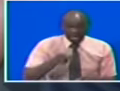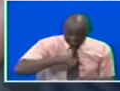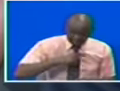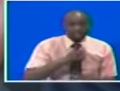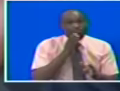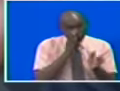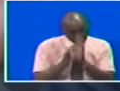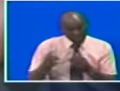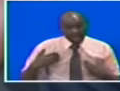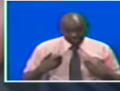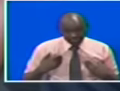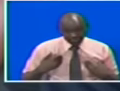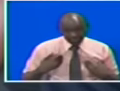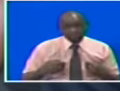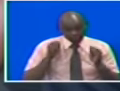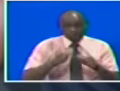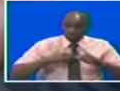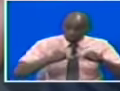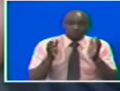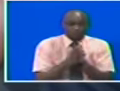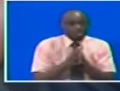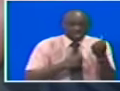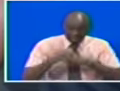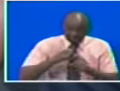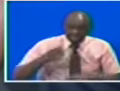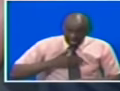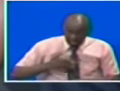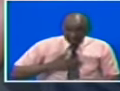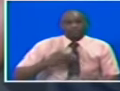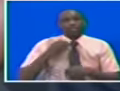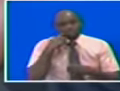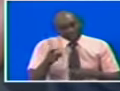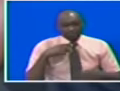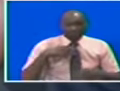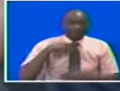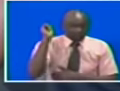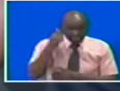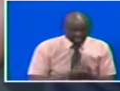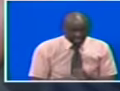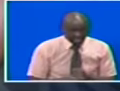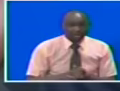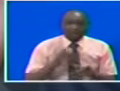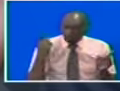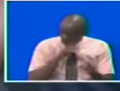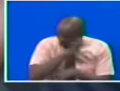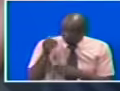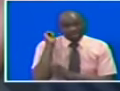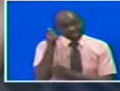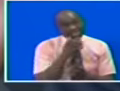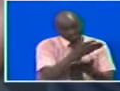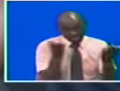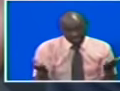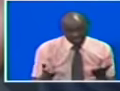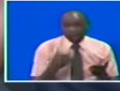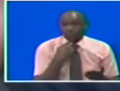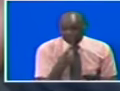mpangilio kuendelea na shughuli zetu za kuhamasisha wananchi wa Kenya katika pembe zote za nchi yetu juu